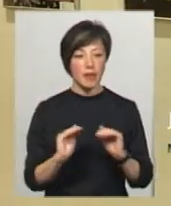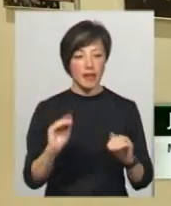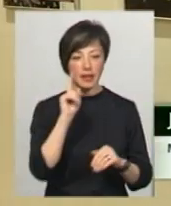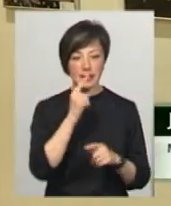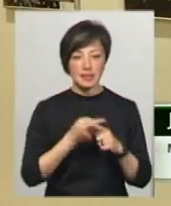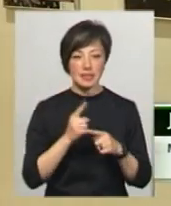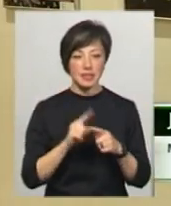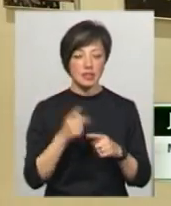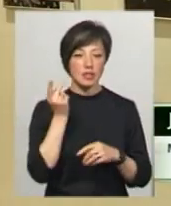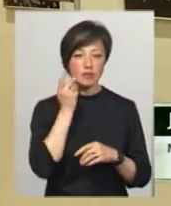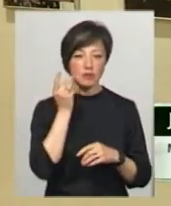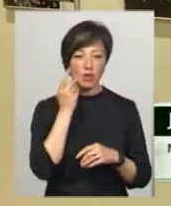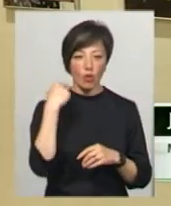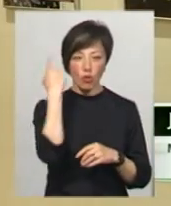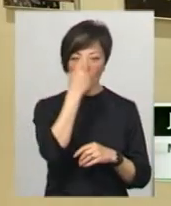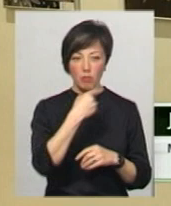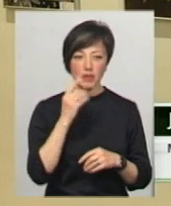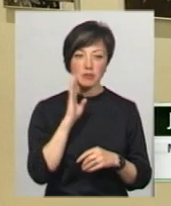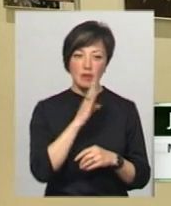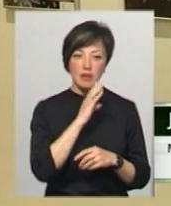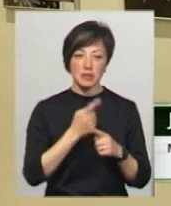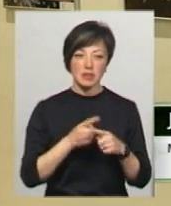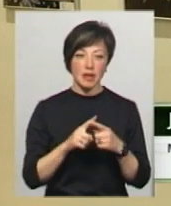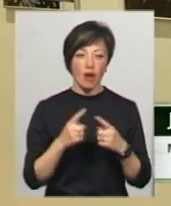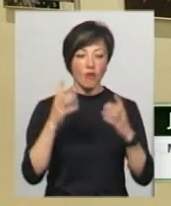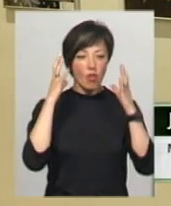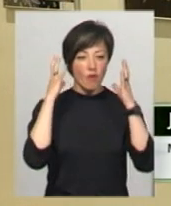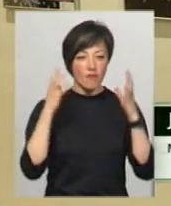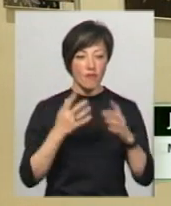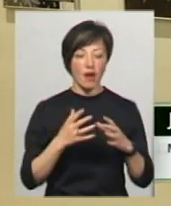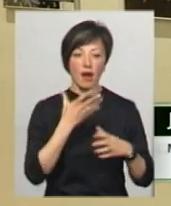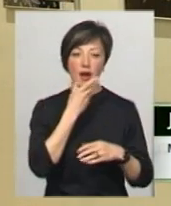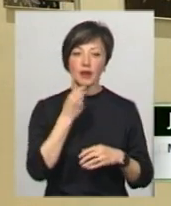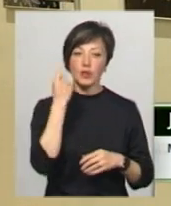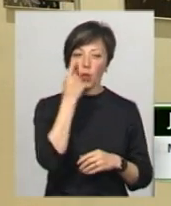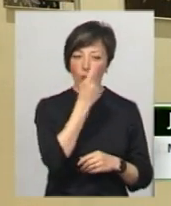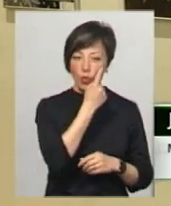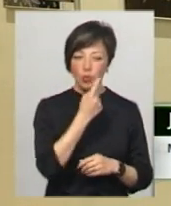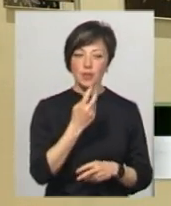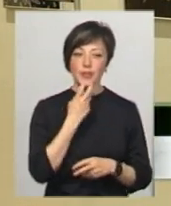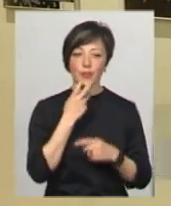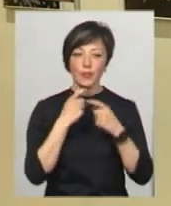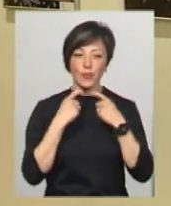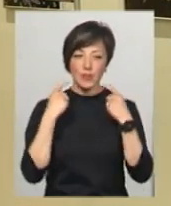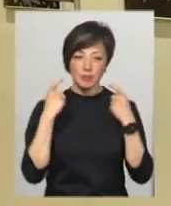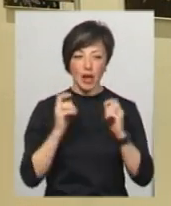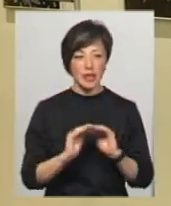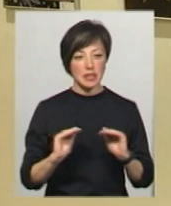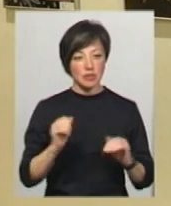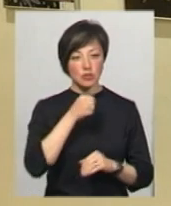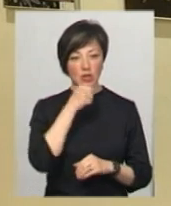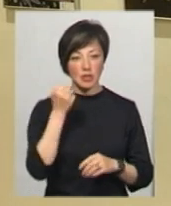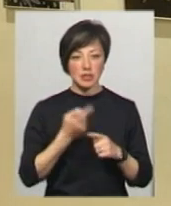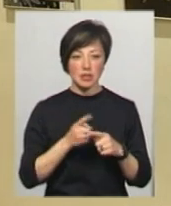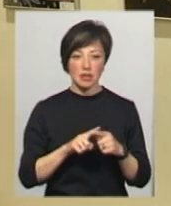це зазвичай образ мами – це велика голова, гарні очі, посмішка, а у дітей постарше –